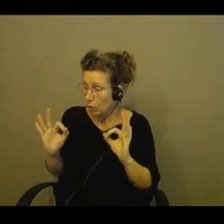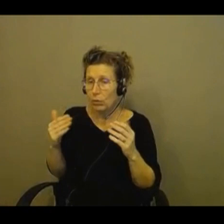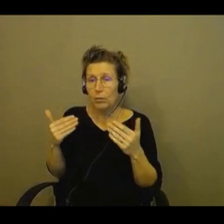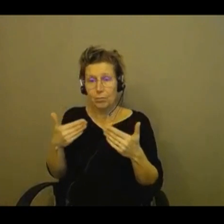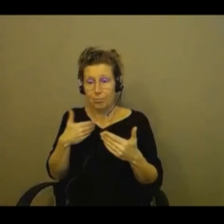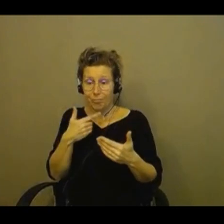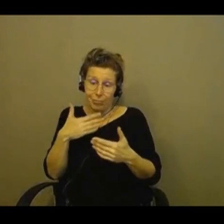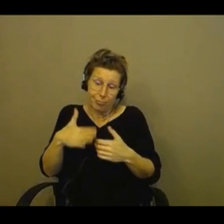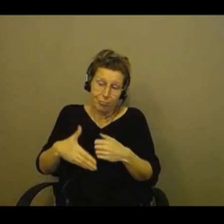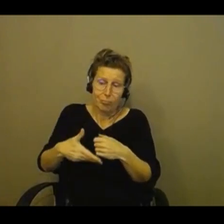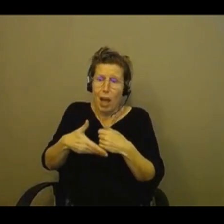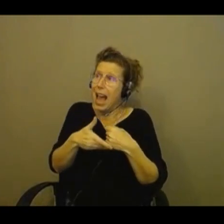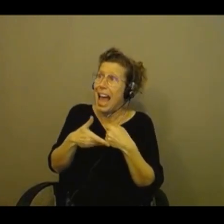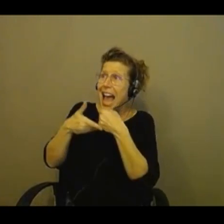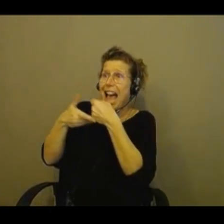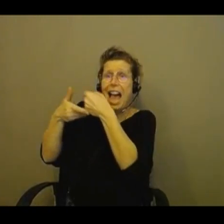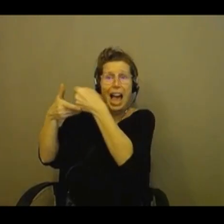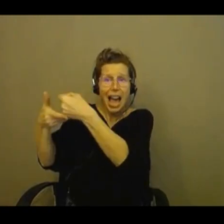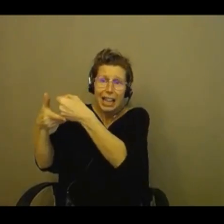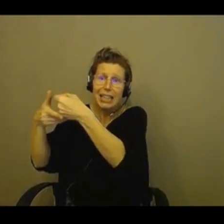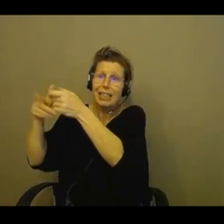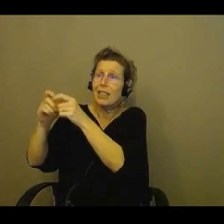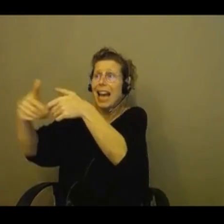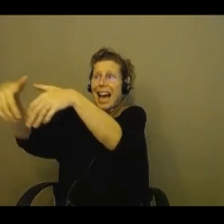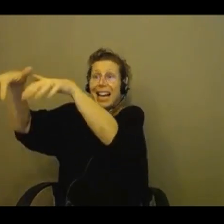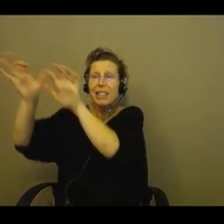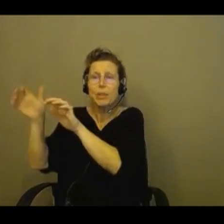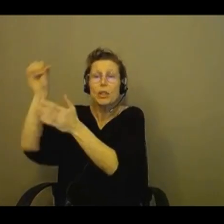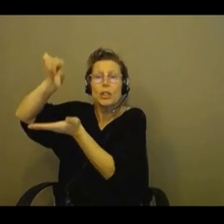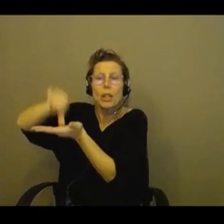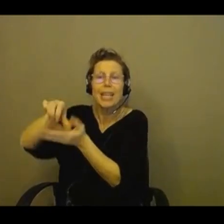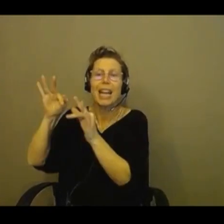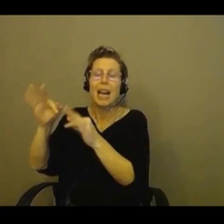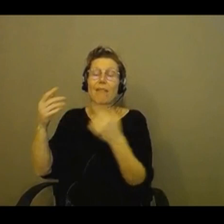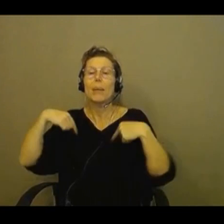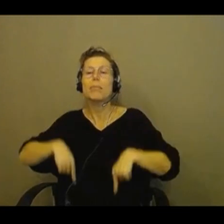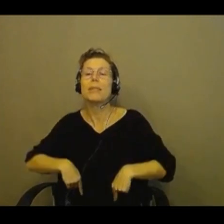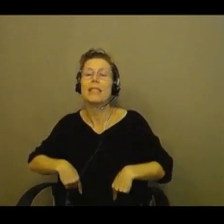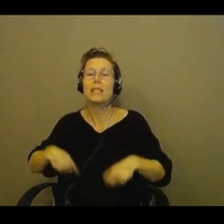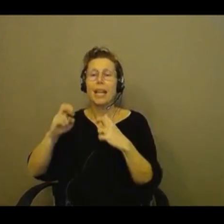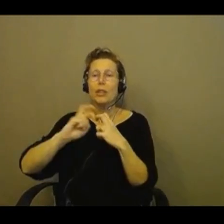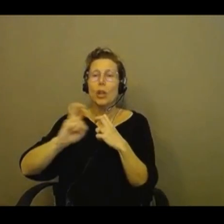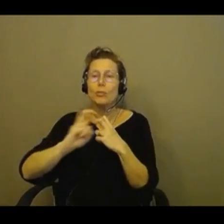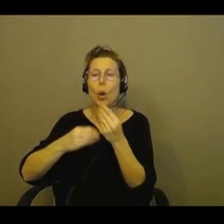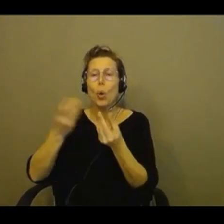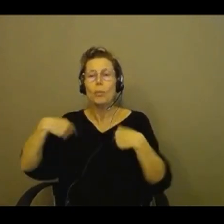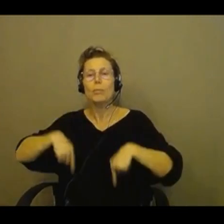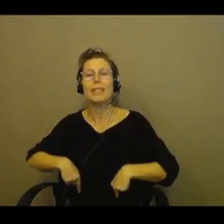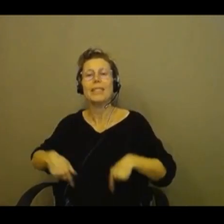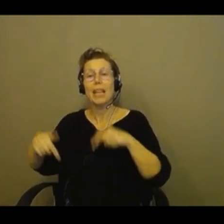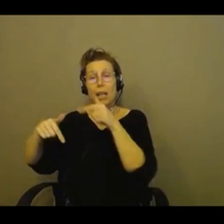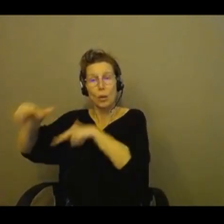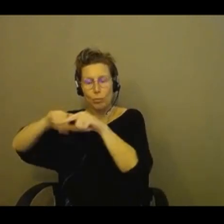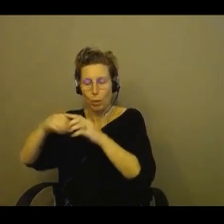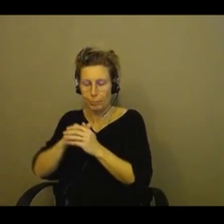connaissez sous le nom de ministère des Transports, ministère du Logement. Et on est là pour injecter et accompagner nos collègues sur le